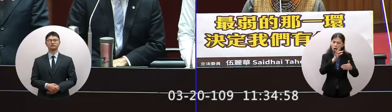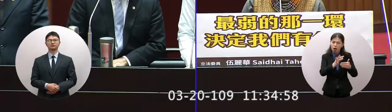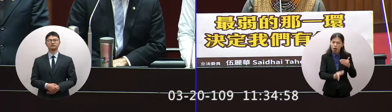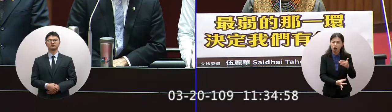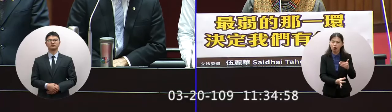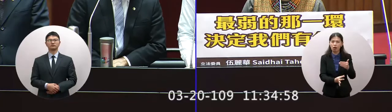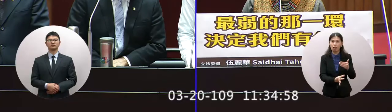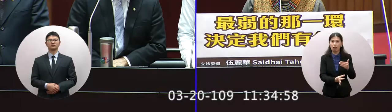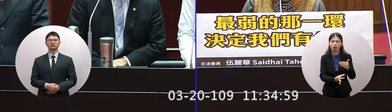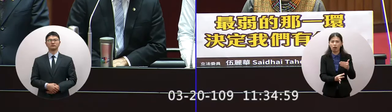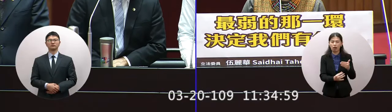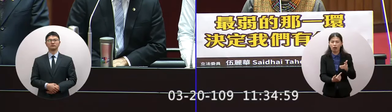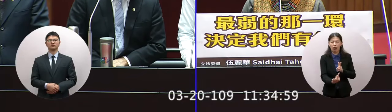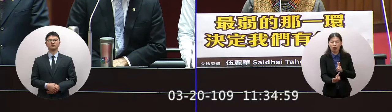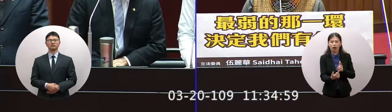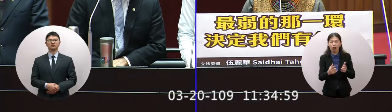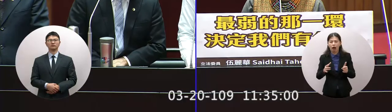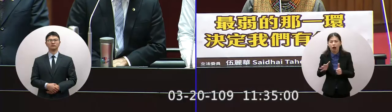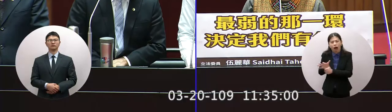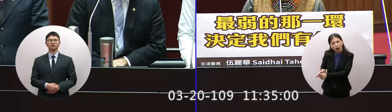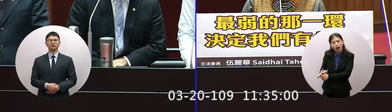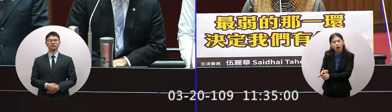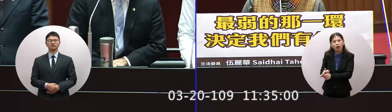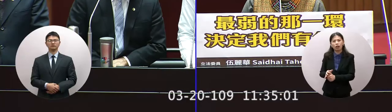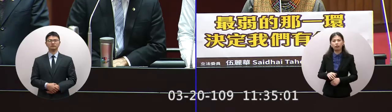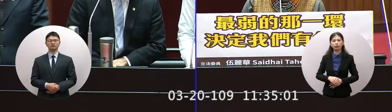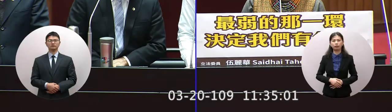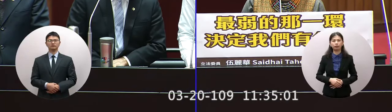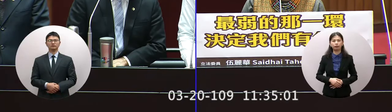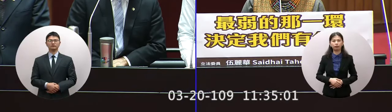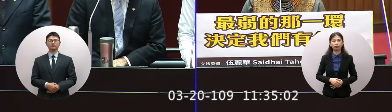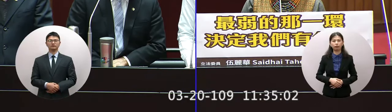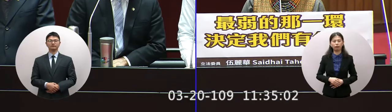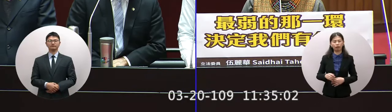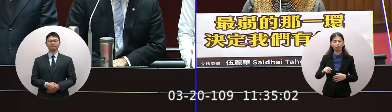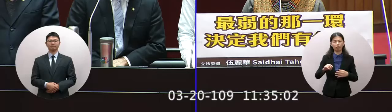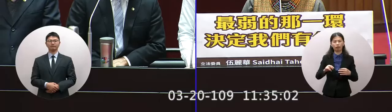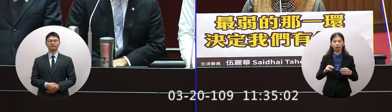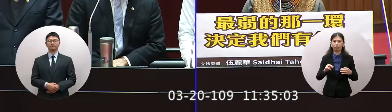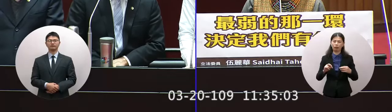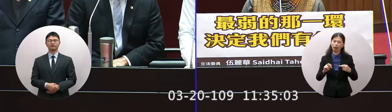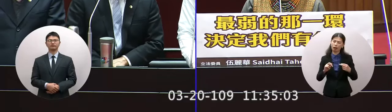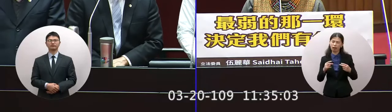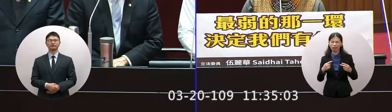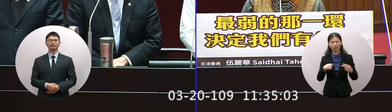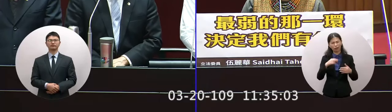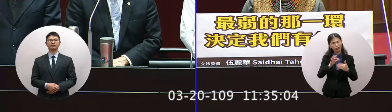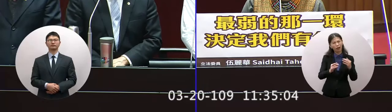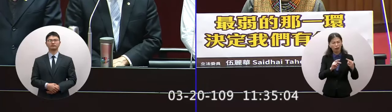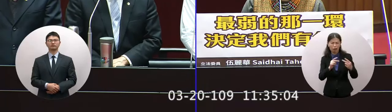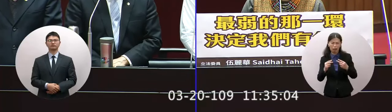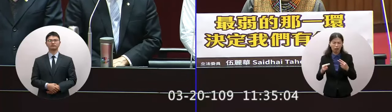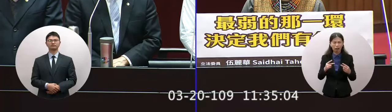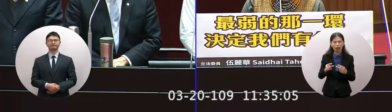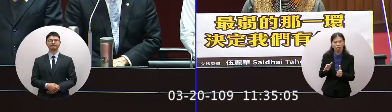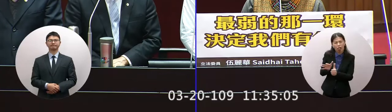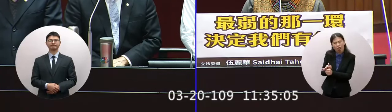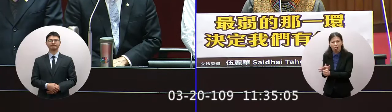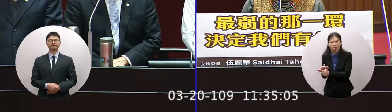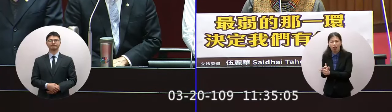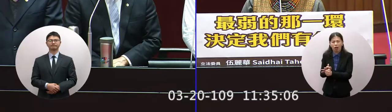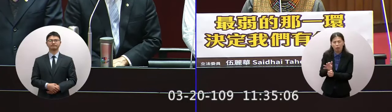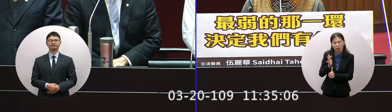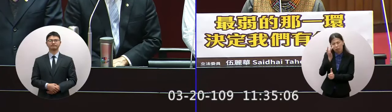像是衣服要套在我们的身上，其实修修补补 怎么穿也不会漂亮，也不会舒